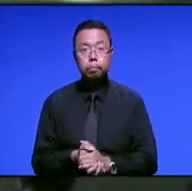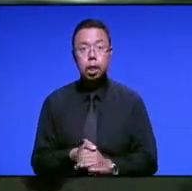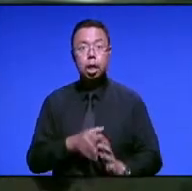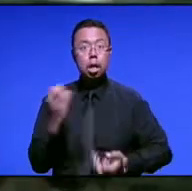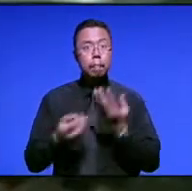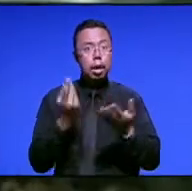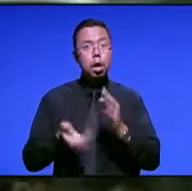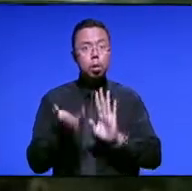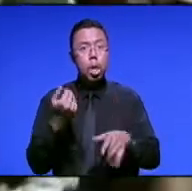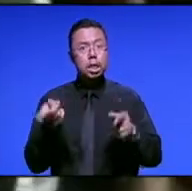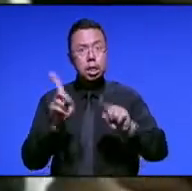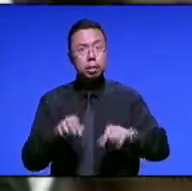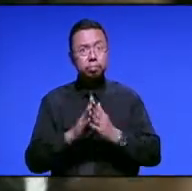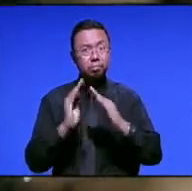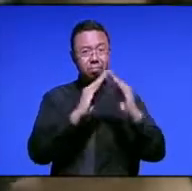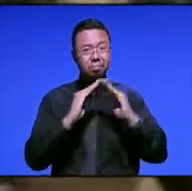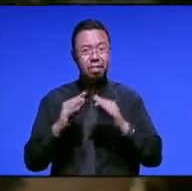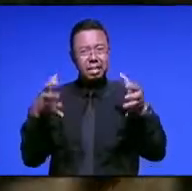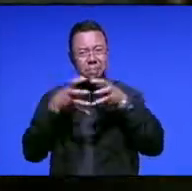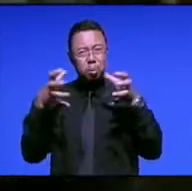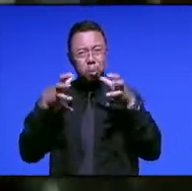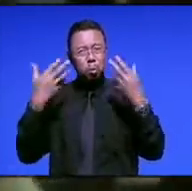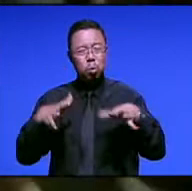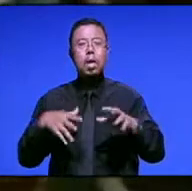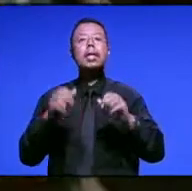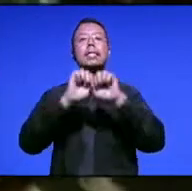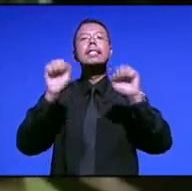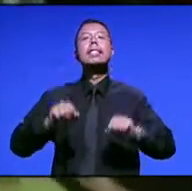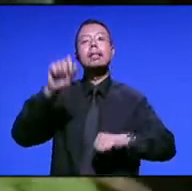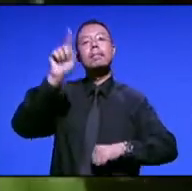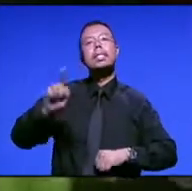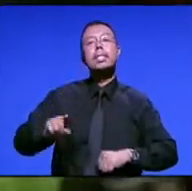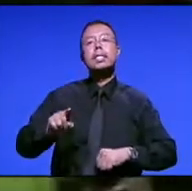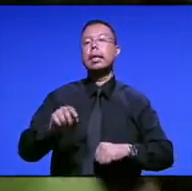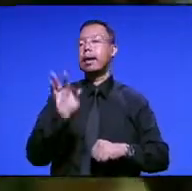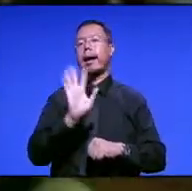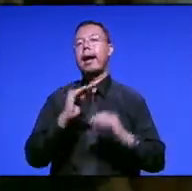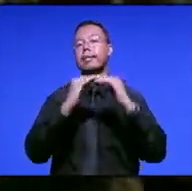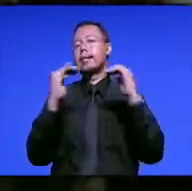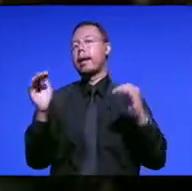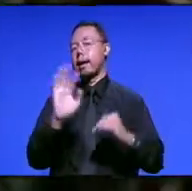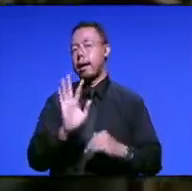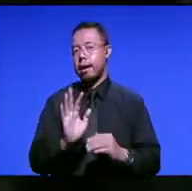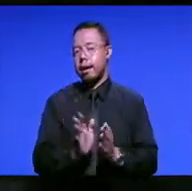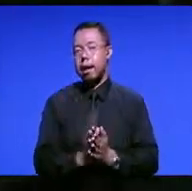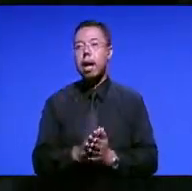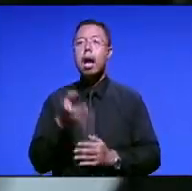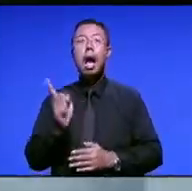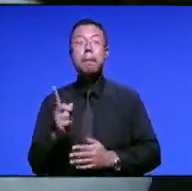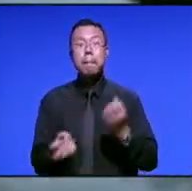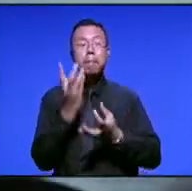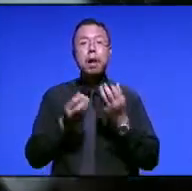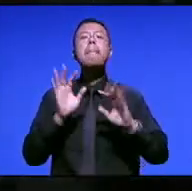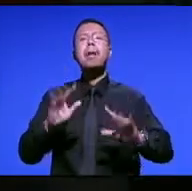Kebakaran sering terjadi di pemukiman padat penduduk yang sistem instalasi listriknya tidak sesuai standar. Pemicu kebakaran paling tinggi